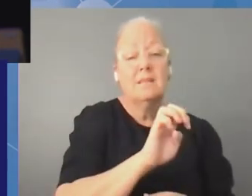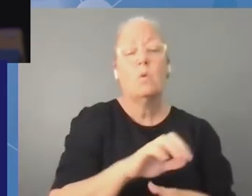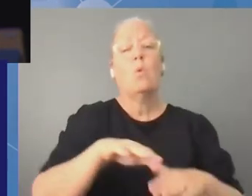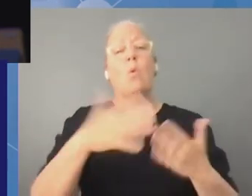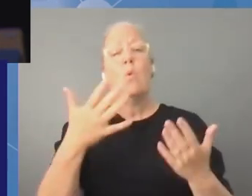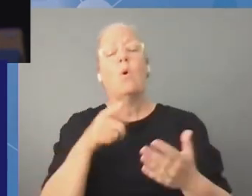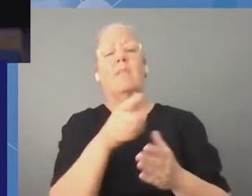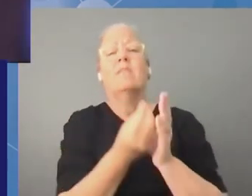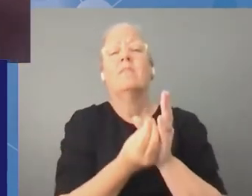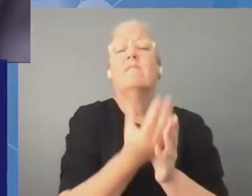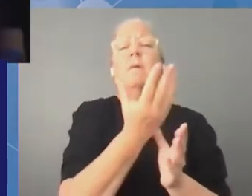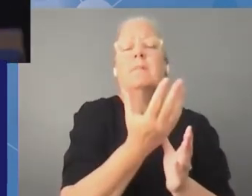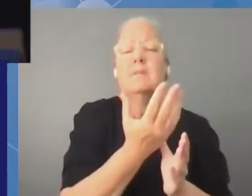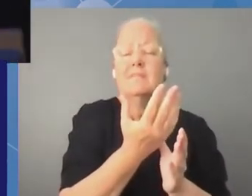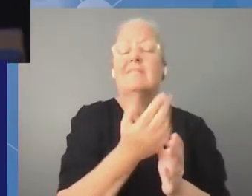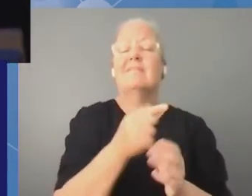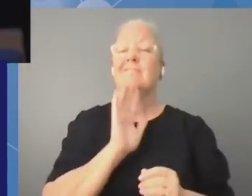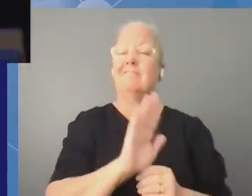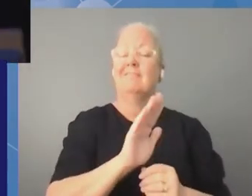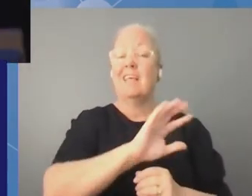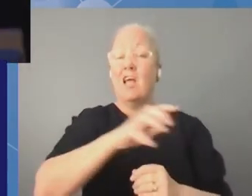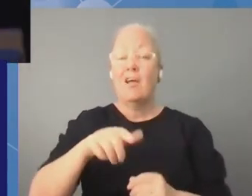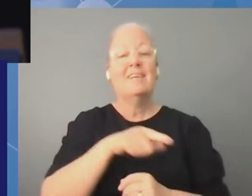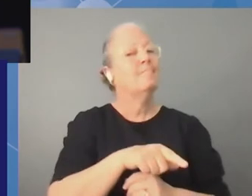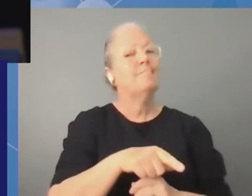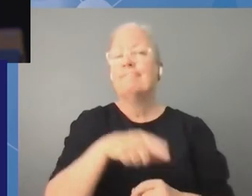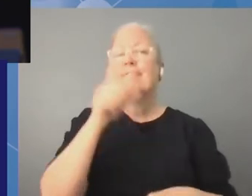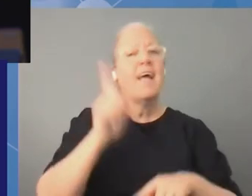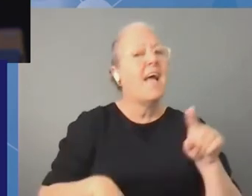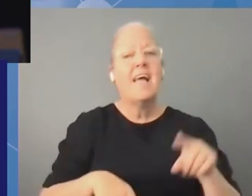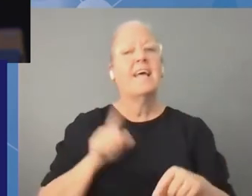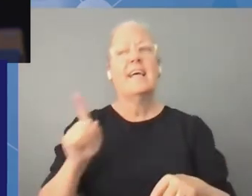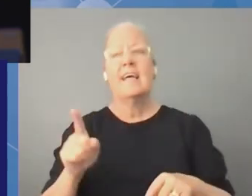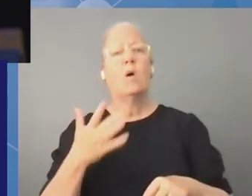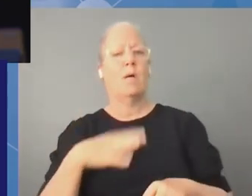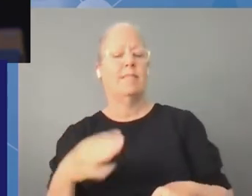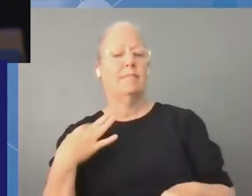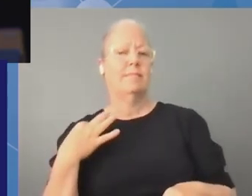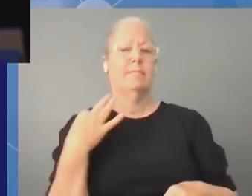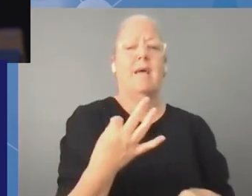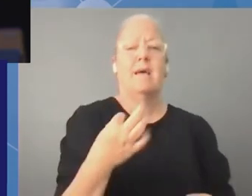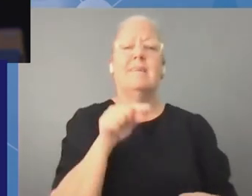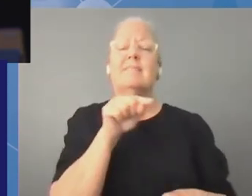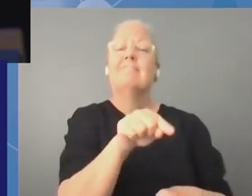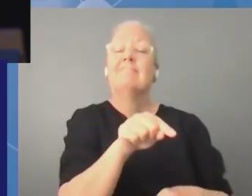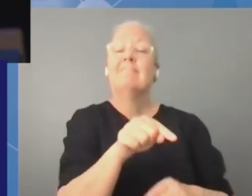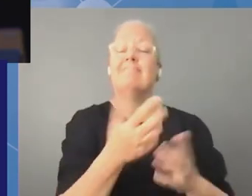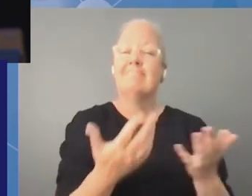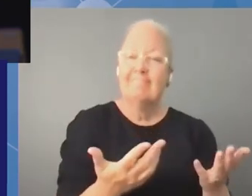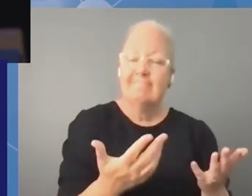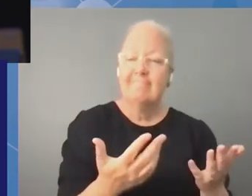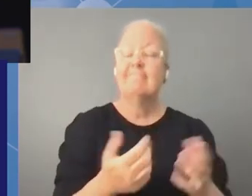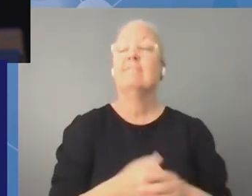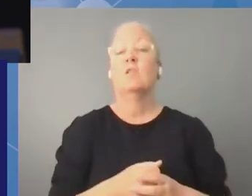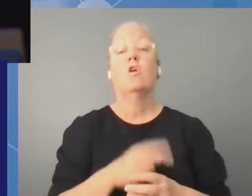有很多人都是有一些残疾的吧，他们住在美国或者是在